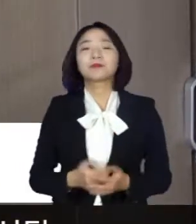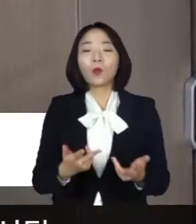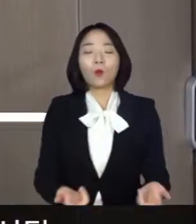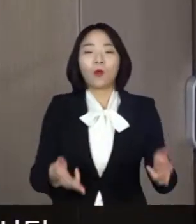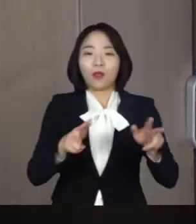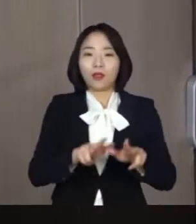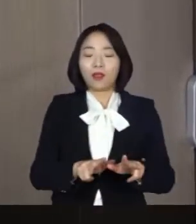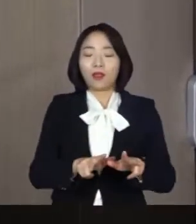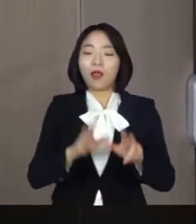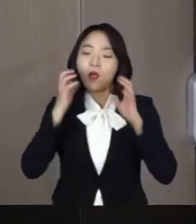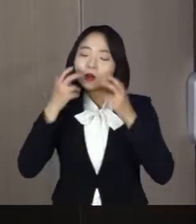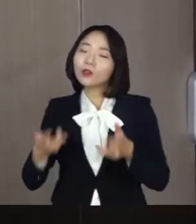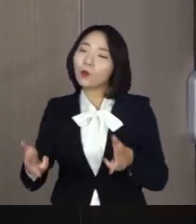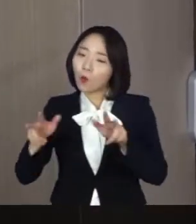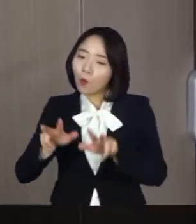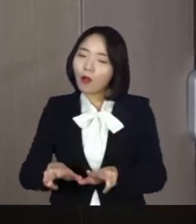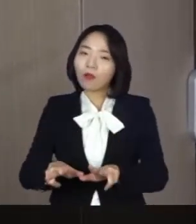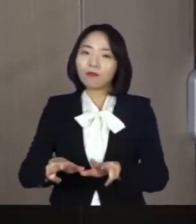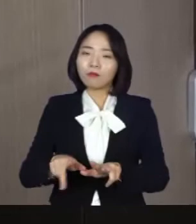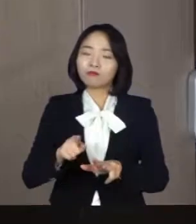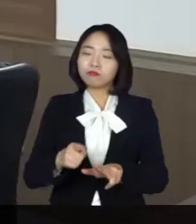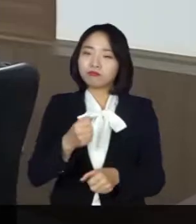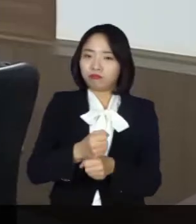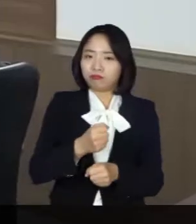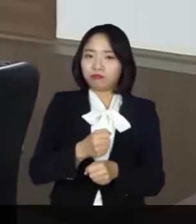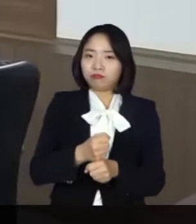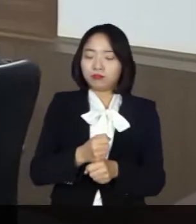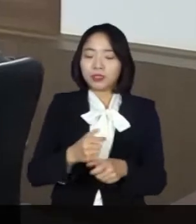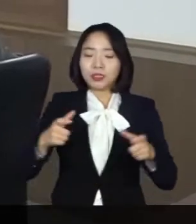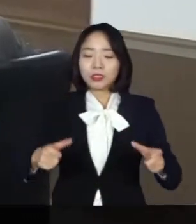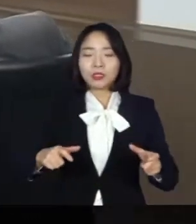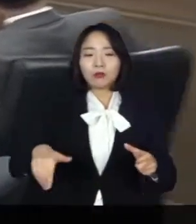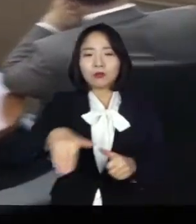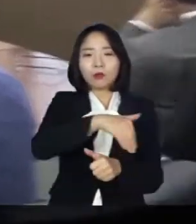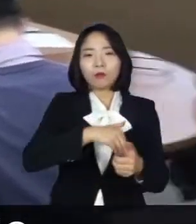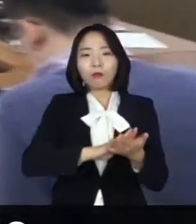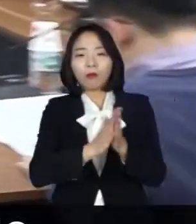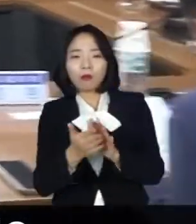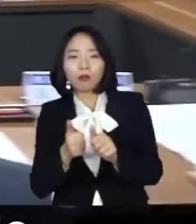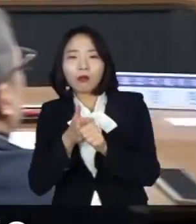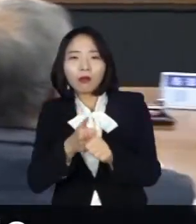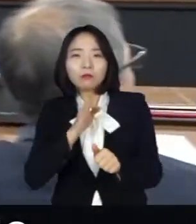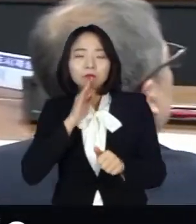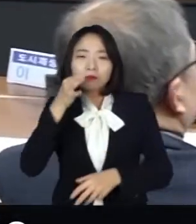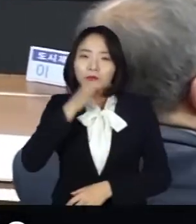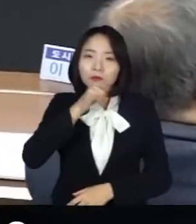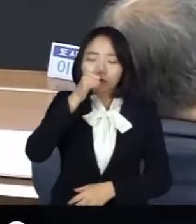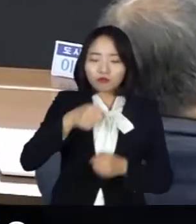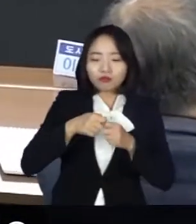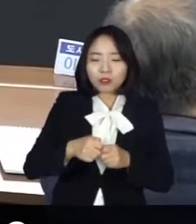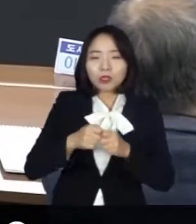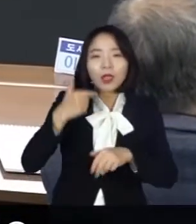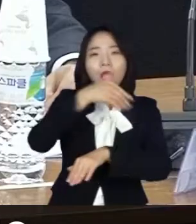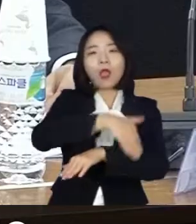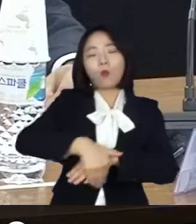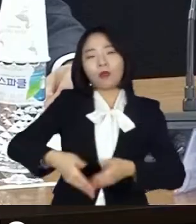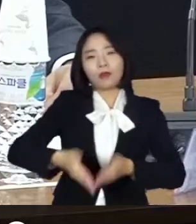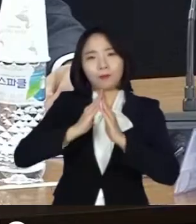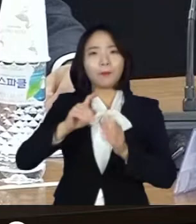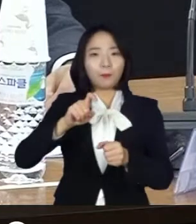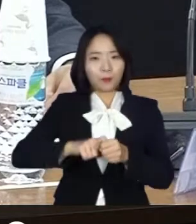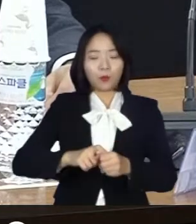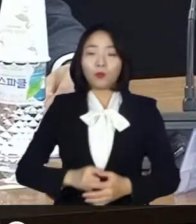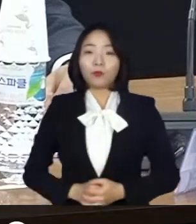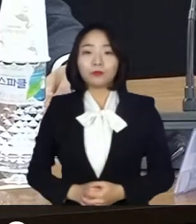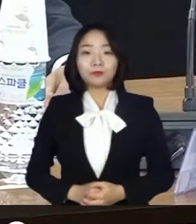일환으로 조성될 남산근린공원, 어린이공원 등의 기반시설 마련과 지역 여건 변화에 따른 효율적이고